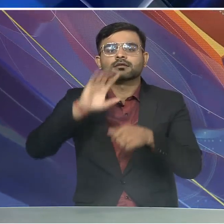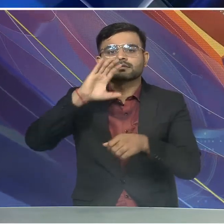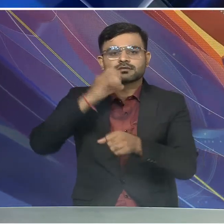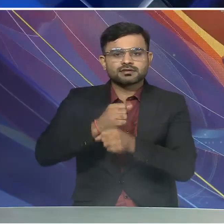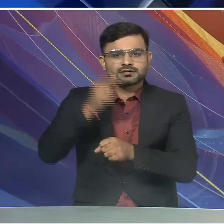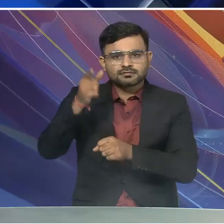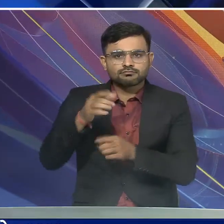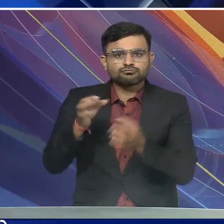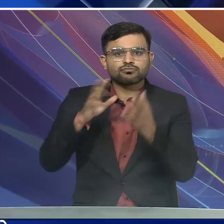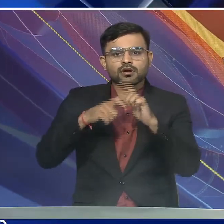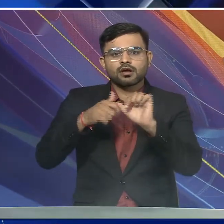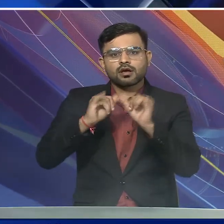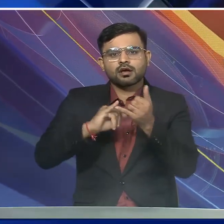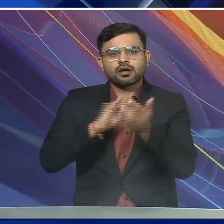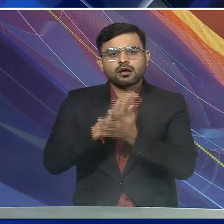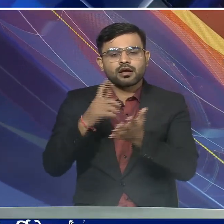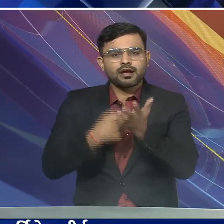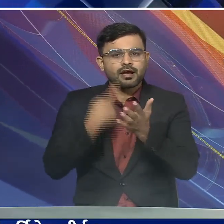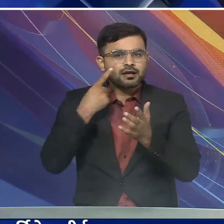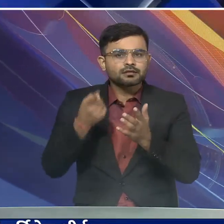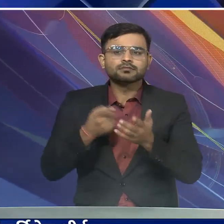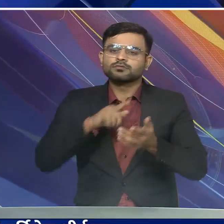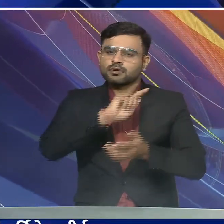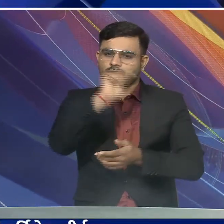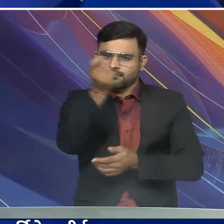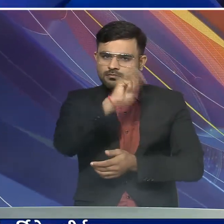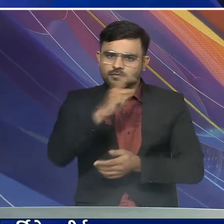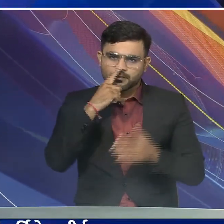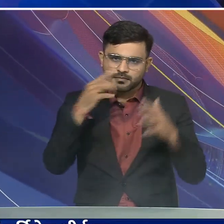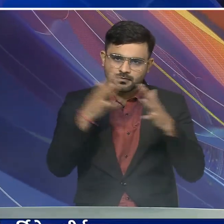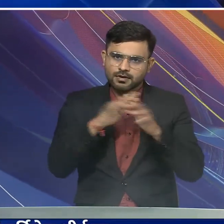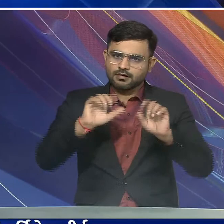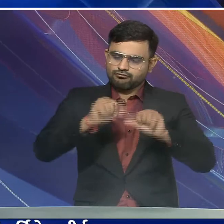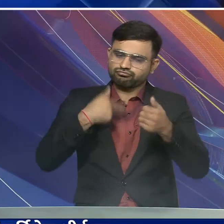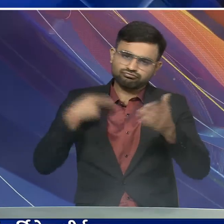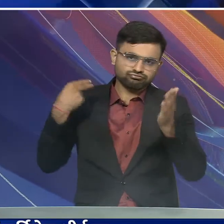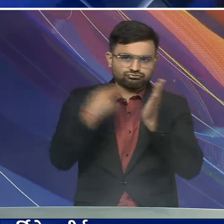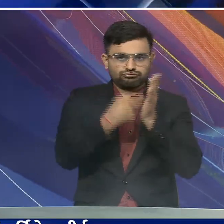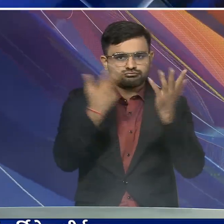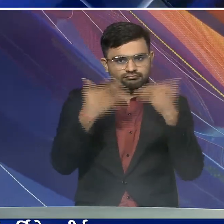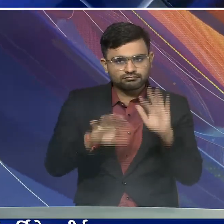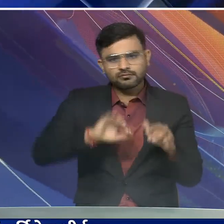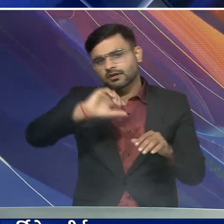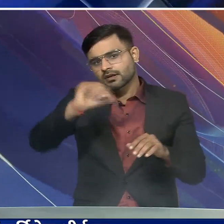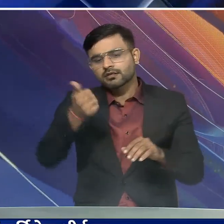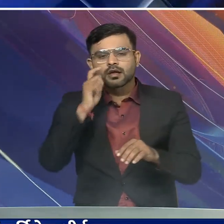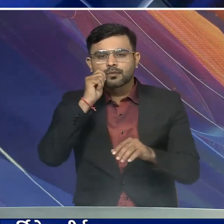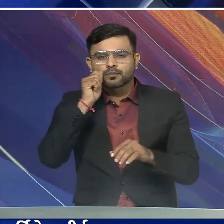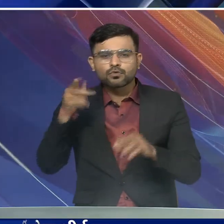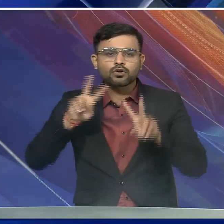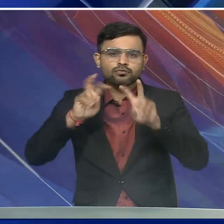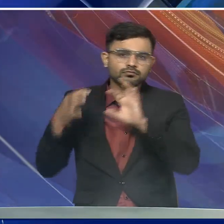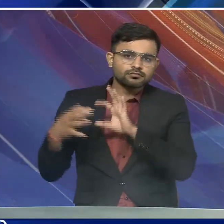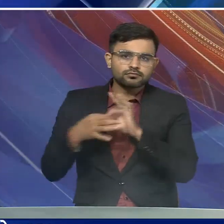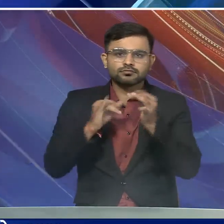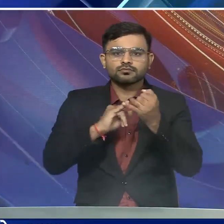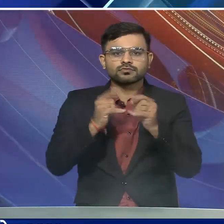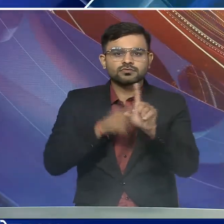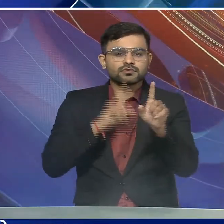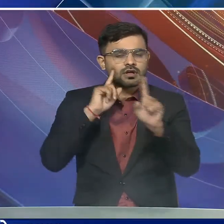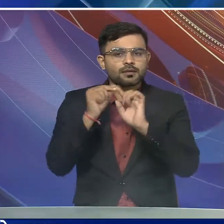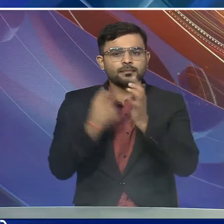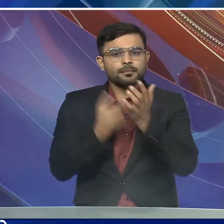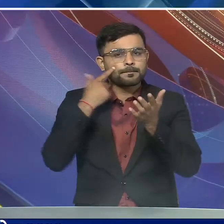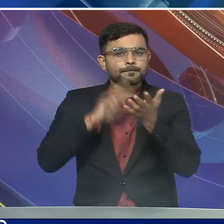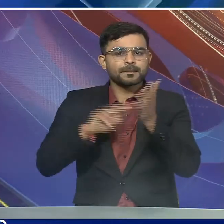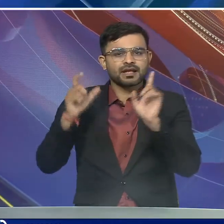आकर्षक कश्यप ने बैडमिंटन का महिला अकाल खिताब अपने नाम किया तो वहीं पुरुष वर्ग का खिताब साइन प्राणी के